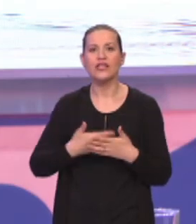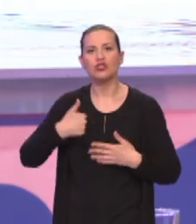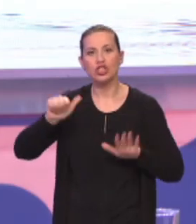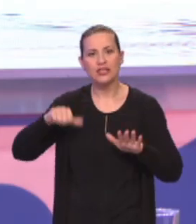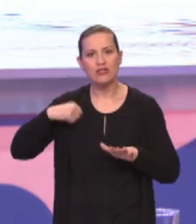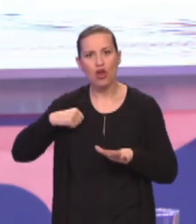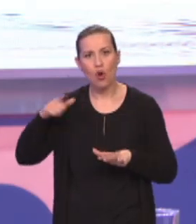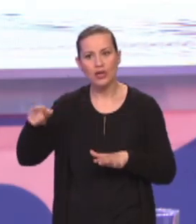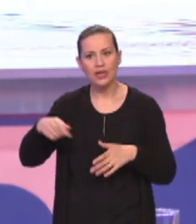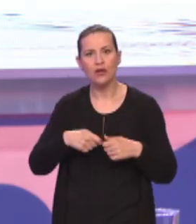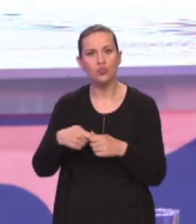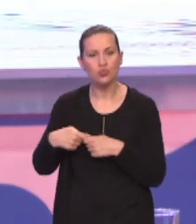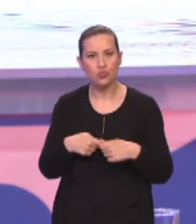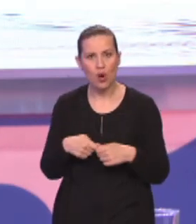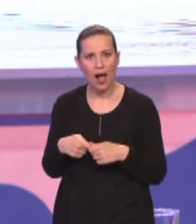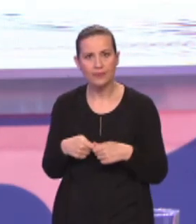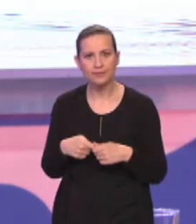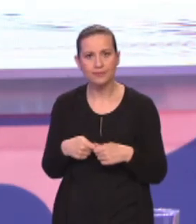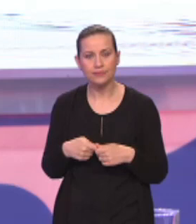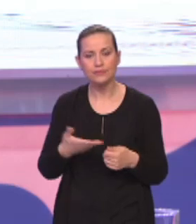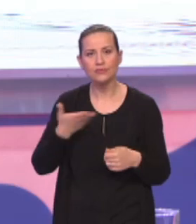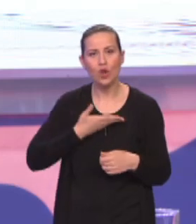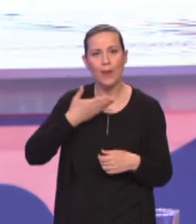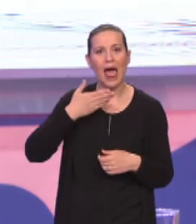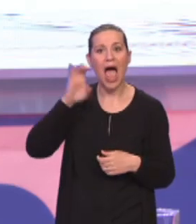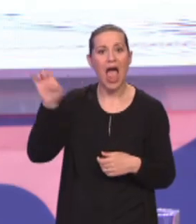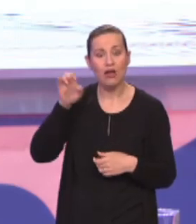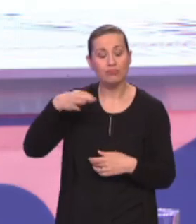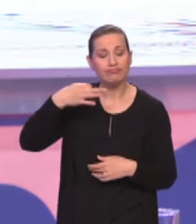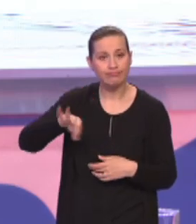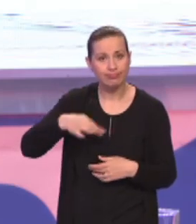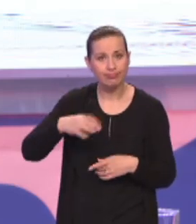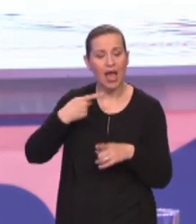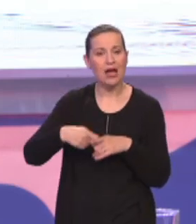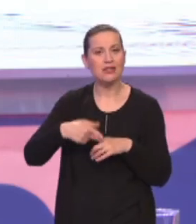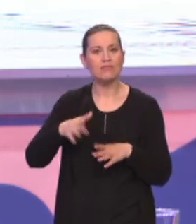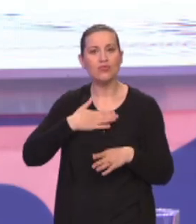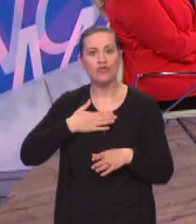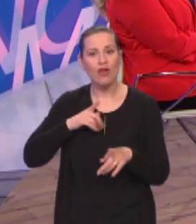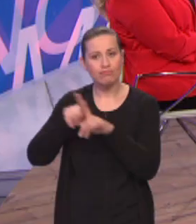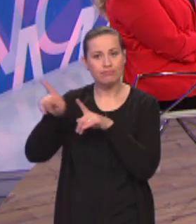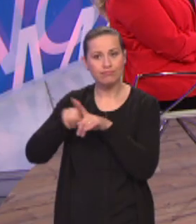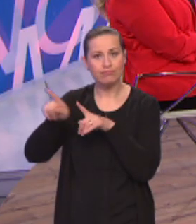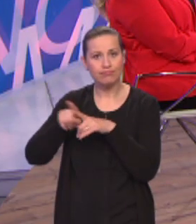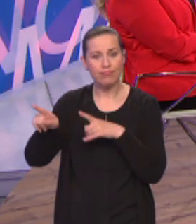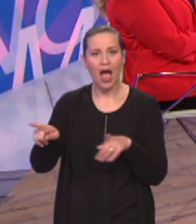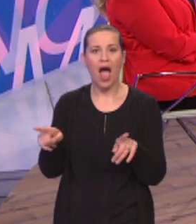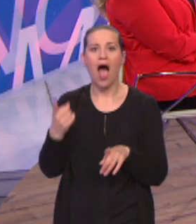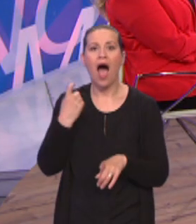2016. godine su udruga koja je dobila evropsku nagradu upravo zbog svih svojih rezultata.